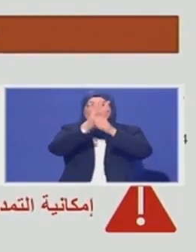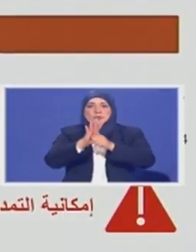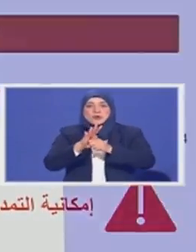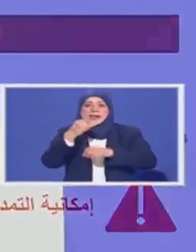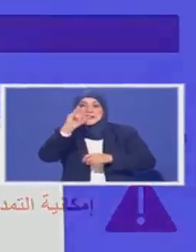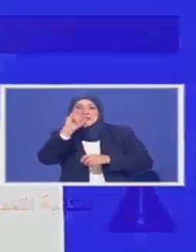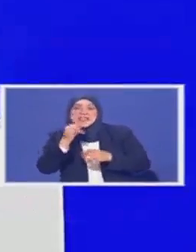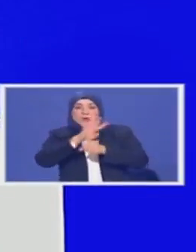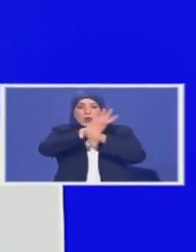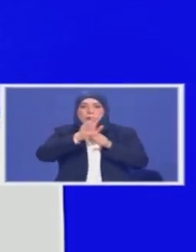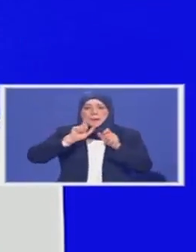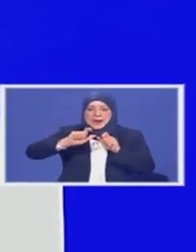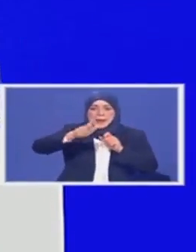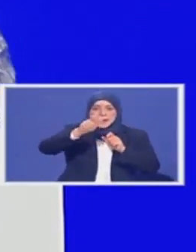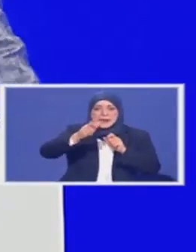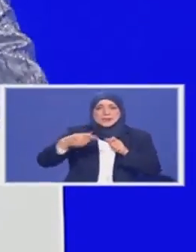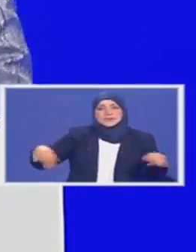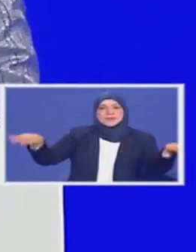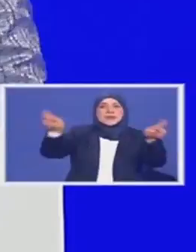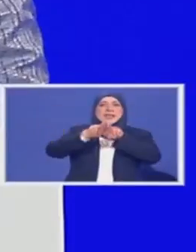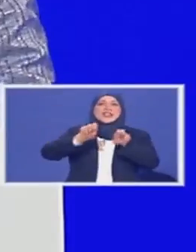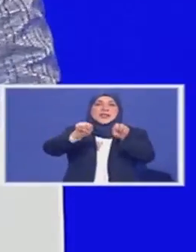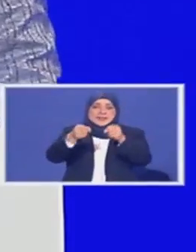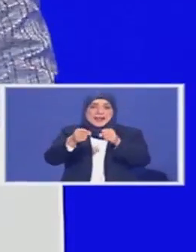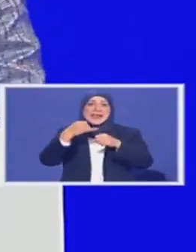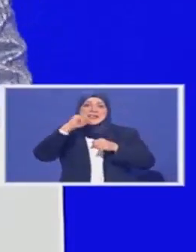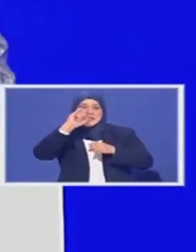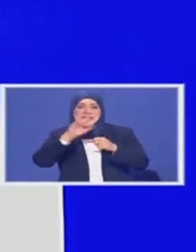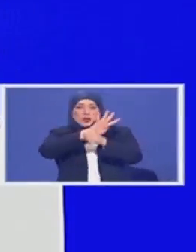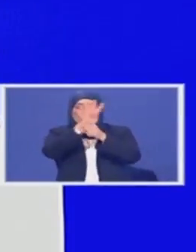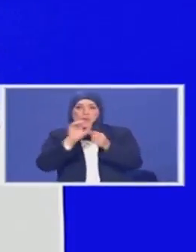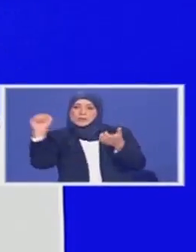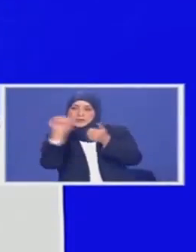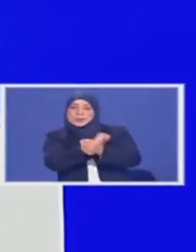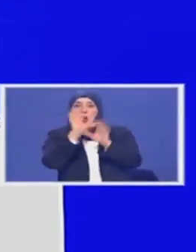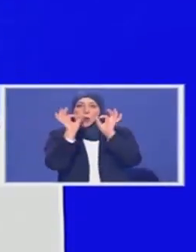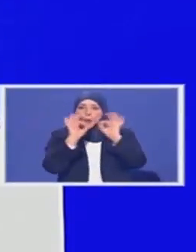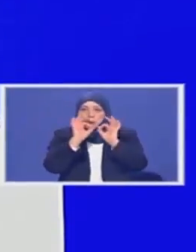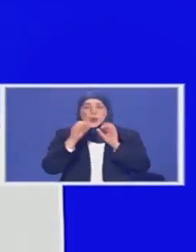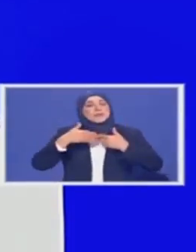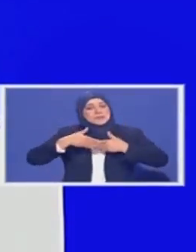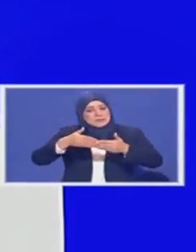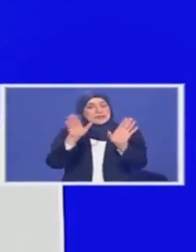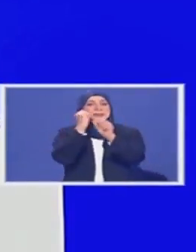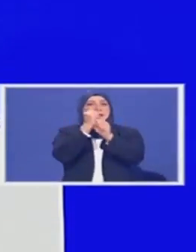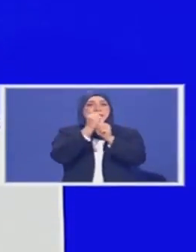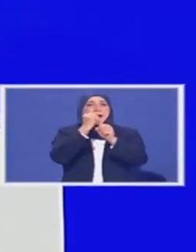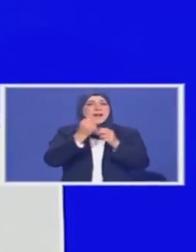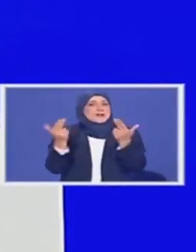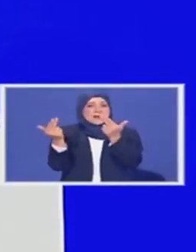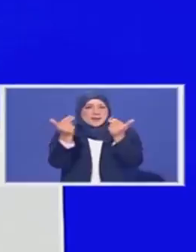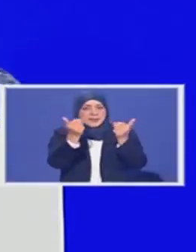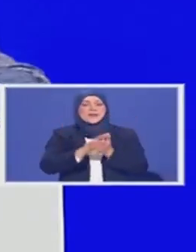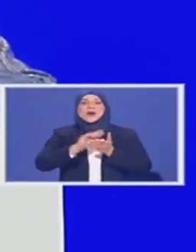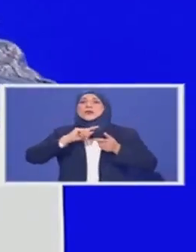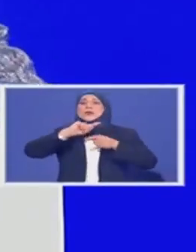التحكم في الانتشار وإمكانية التمديد في المرحلة وإعادة النظر قائمة في